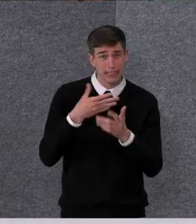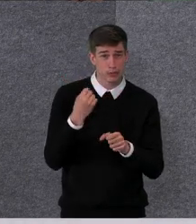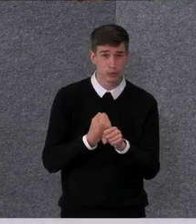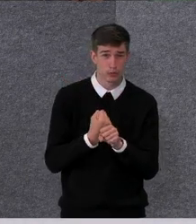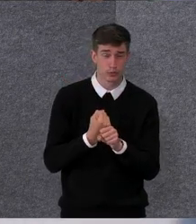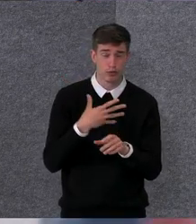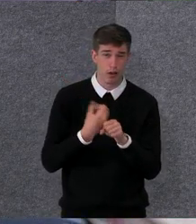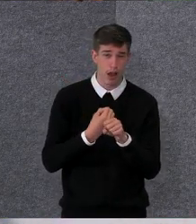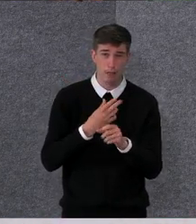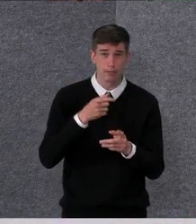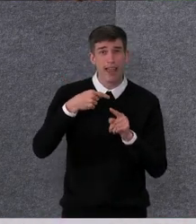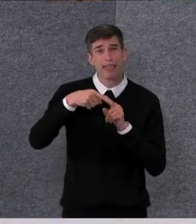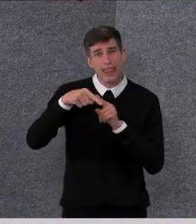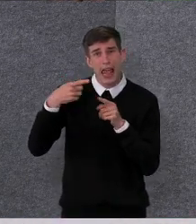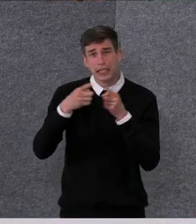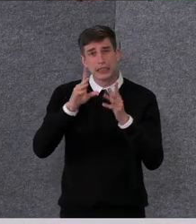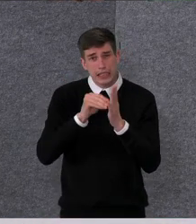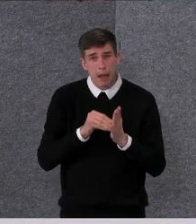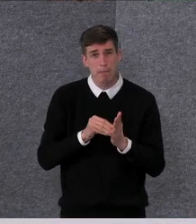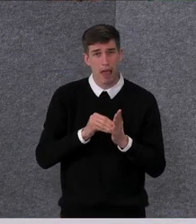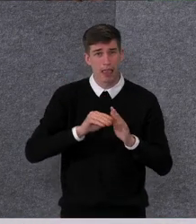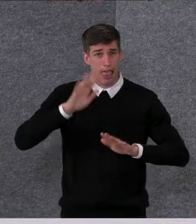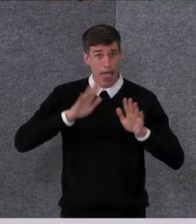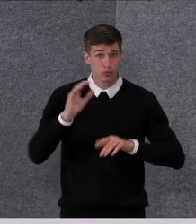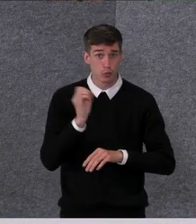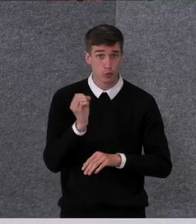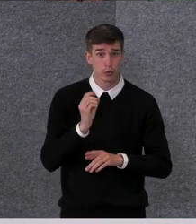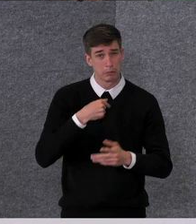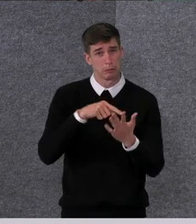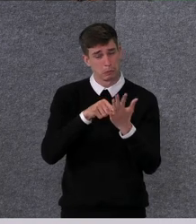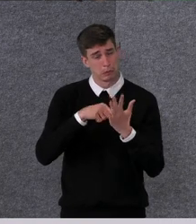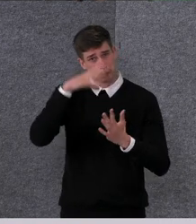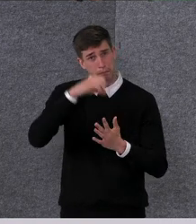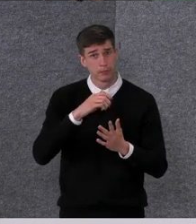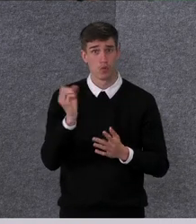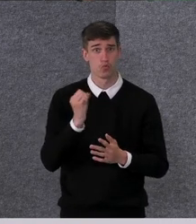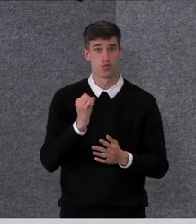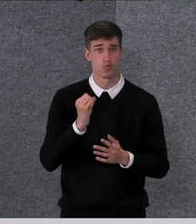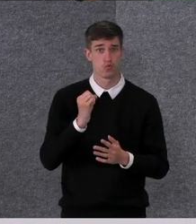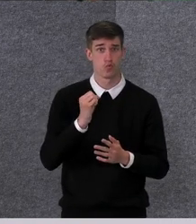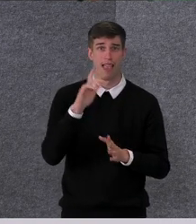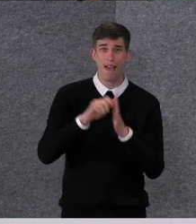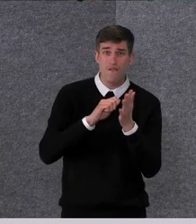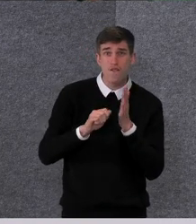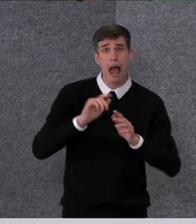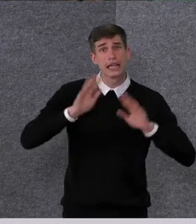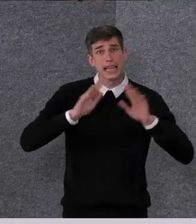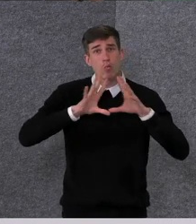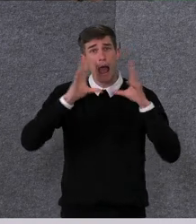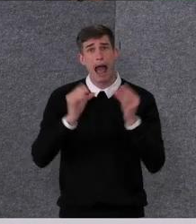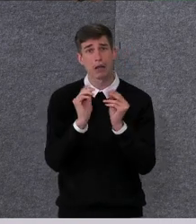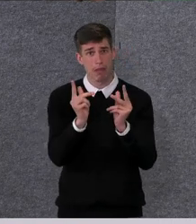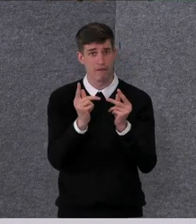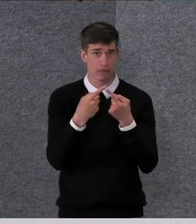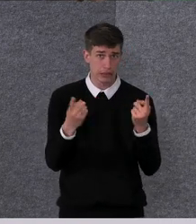Schluss die Delegierten dabei und haben abgestimmt. Ich glaube, das ist nochmal ein Zeichen davon, wie wichtig euch diese demokratischen